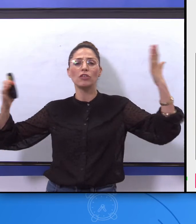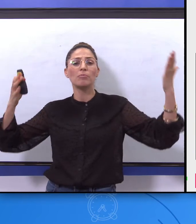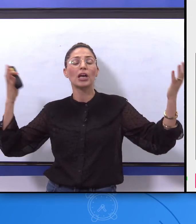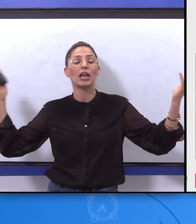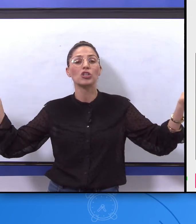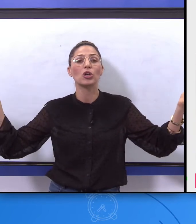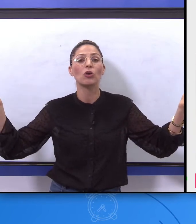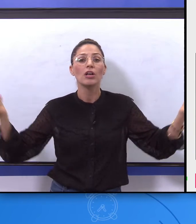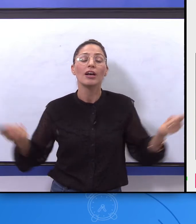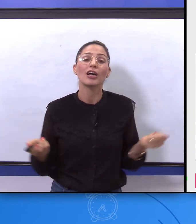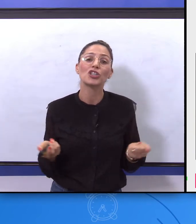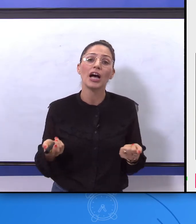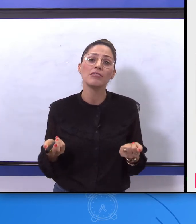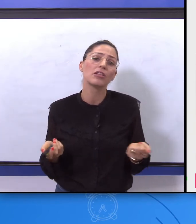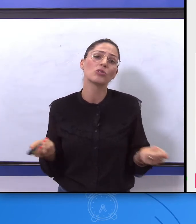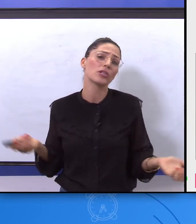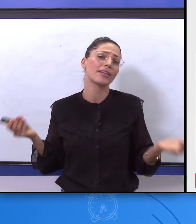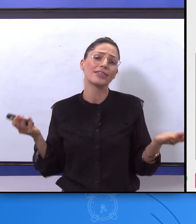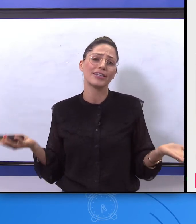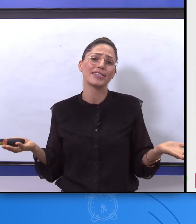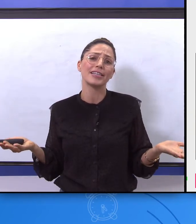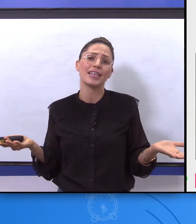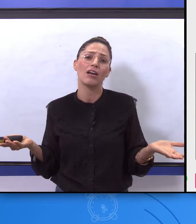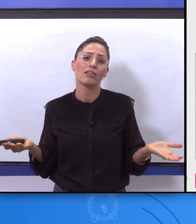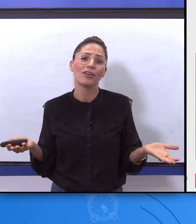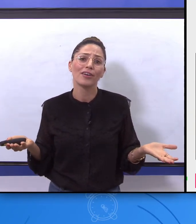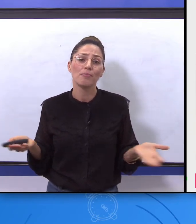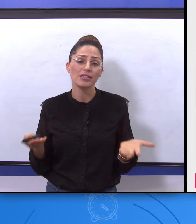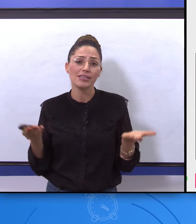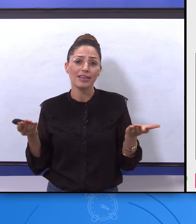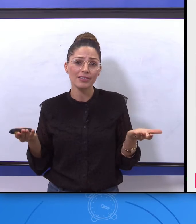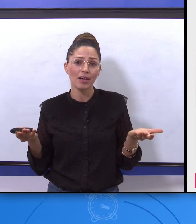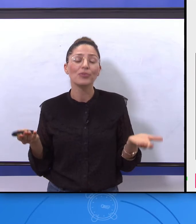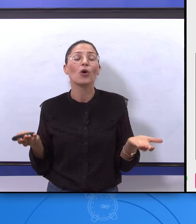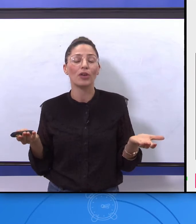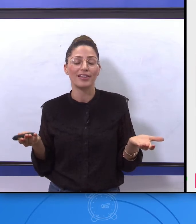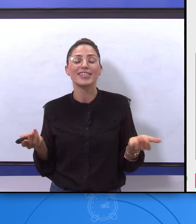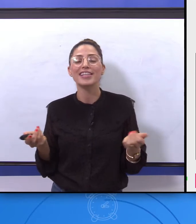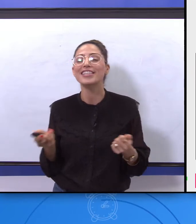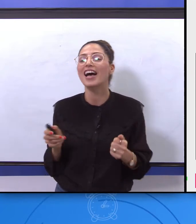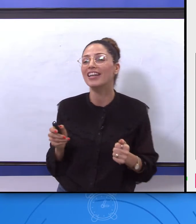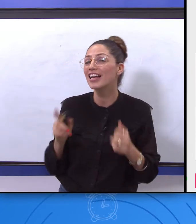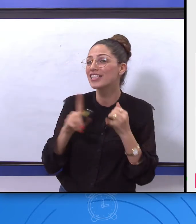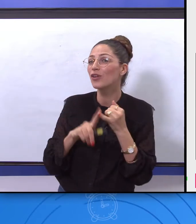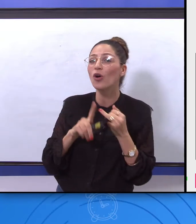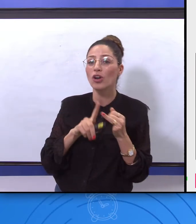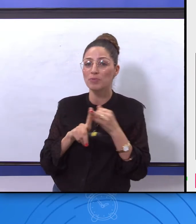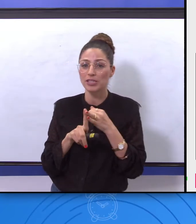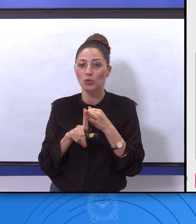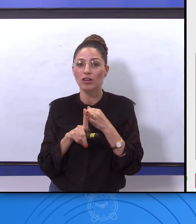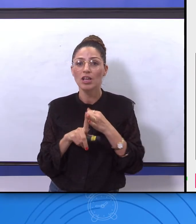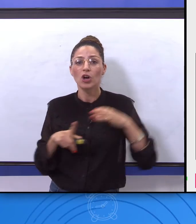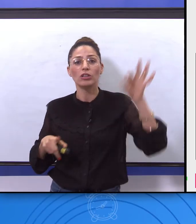דה וינצ'י ומיכלנג'לו. רק שאז התייחסו לזה כסקיצה. מה זה סקיצה? אוקיי, סקיצה זה הכנה לציור